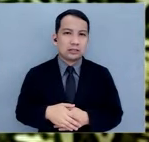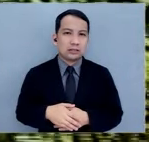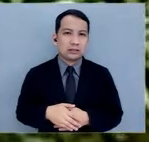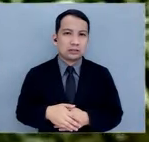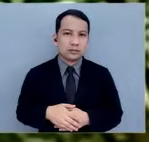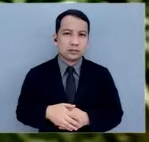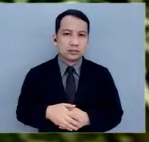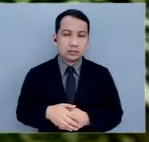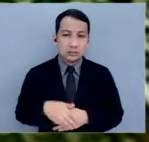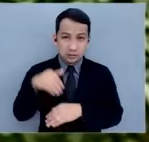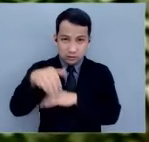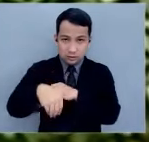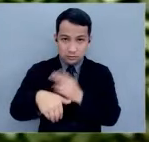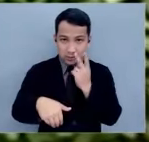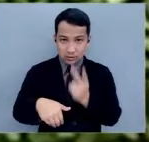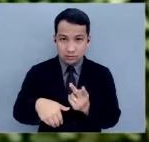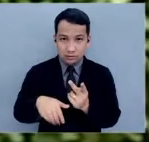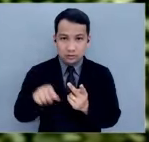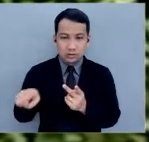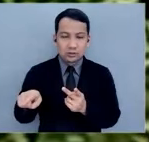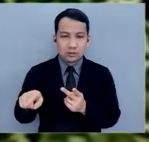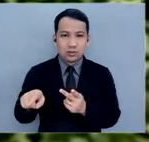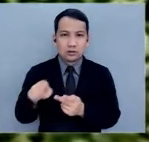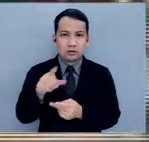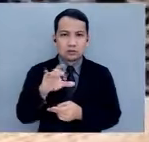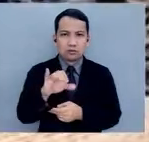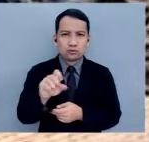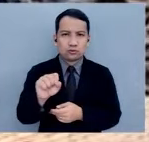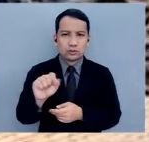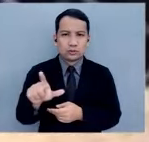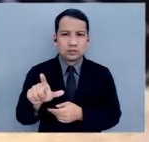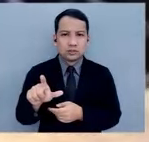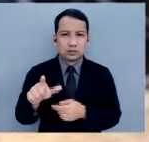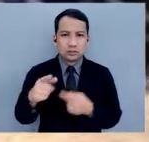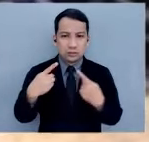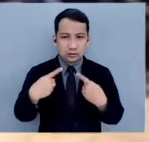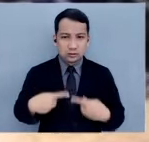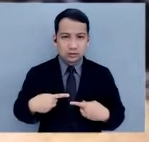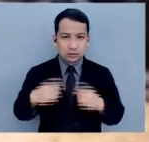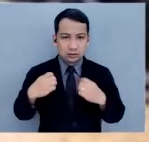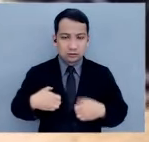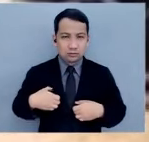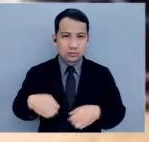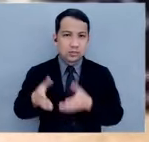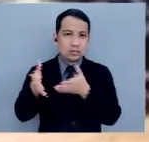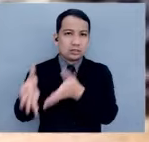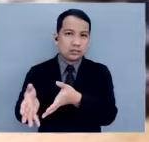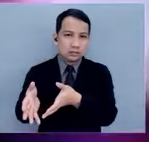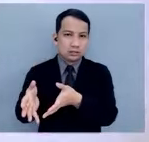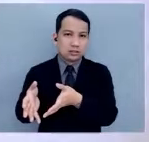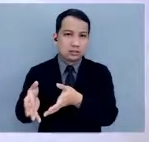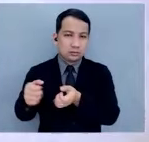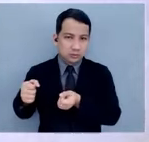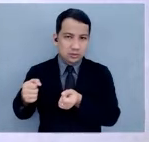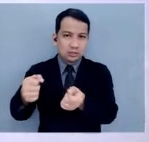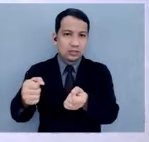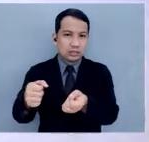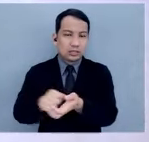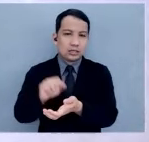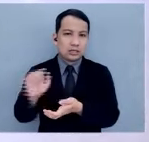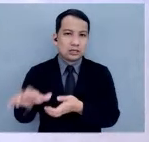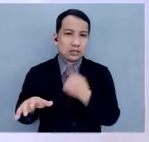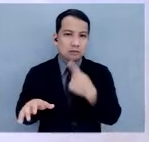Kagabi, natagpuan ng Coronadal Police ang PNP athletic uniforms na hinihinalang inabandonan ng mga sospek sa gilid ng kalsada. Nagsasagawa